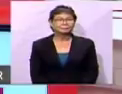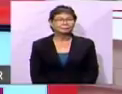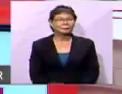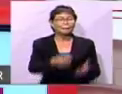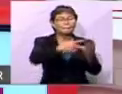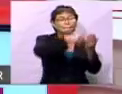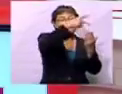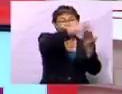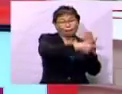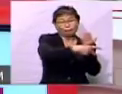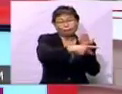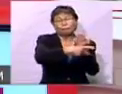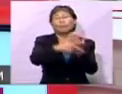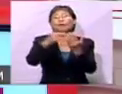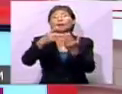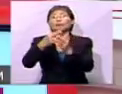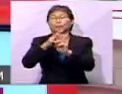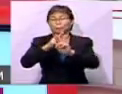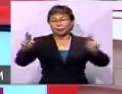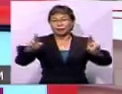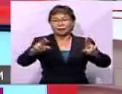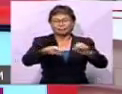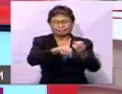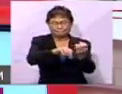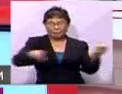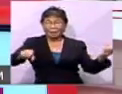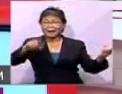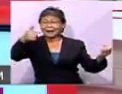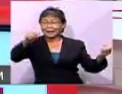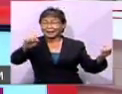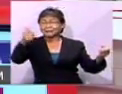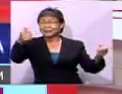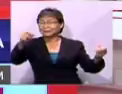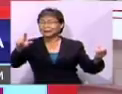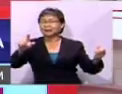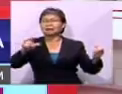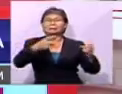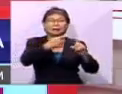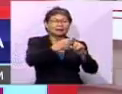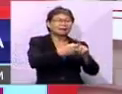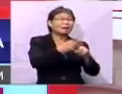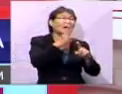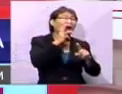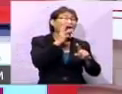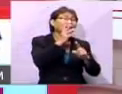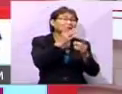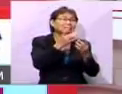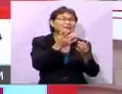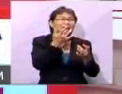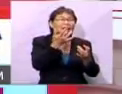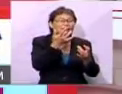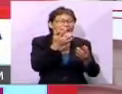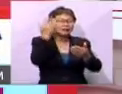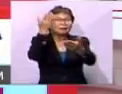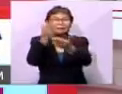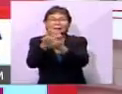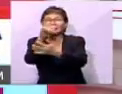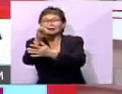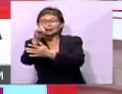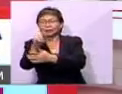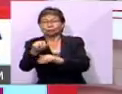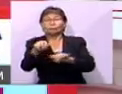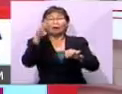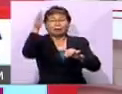Inisiatif projek penyediaan paip gas asli dari air tawar hingga ke Lembah Kinta bakal merancakkan sektor